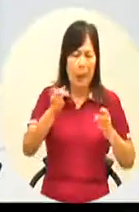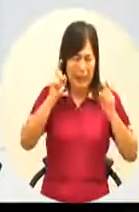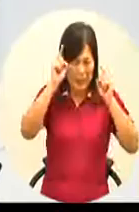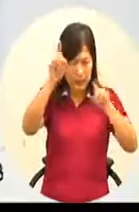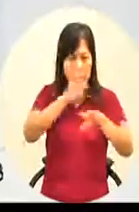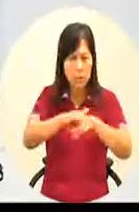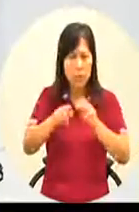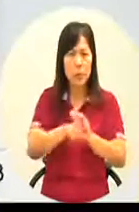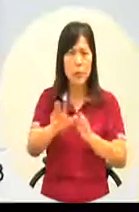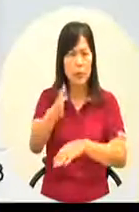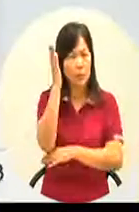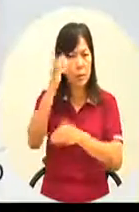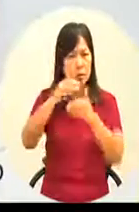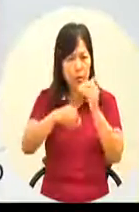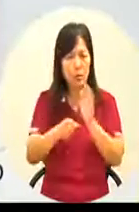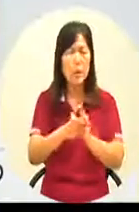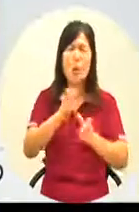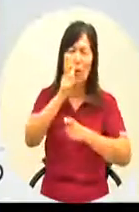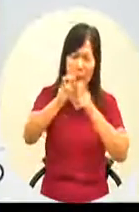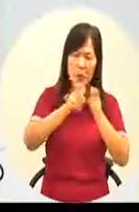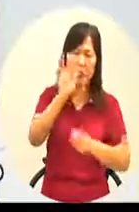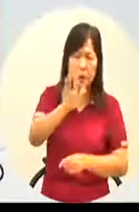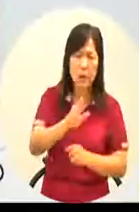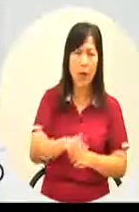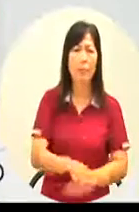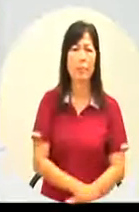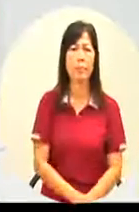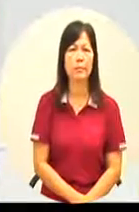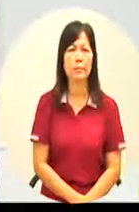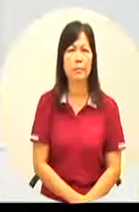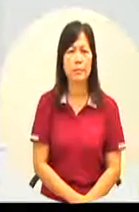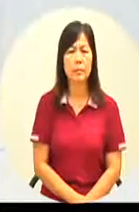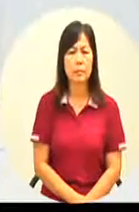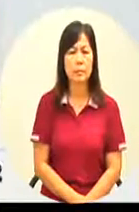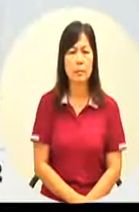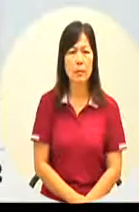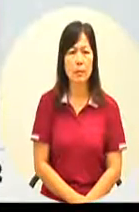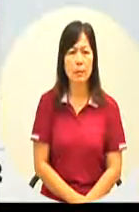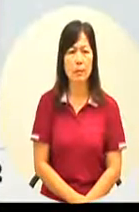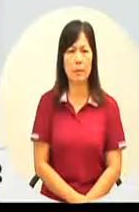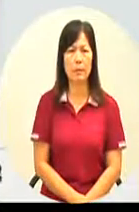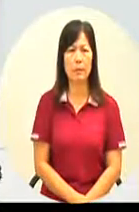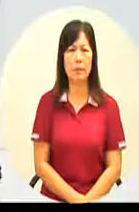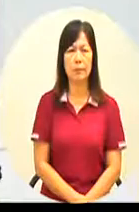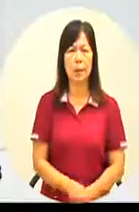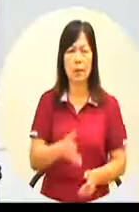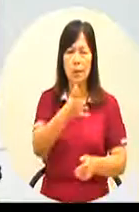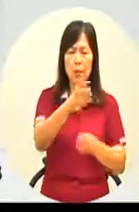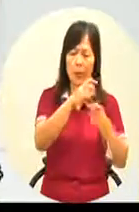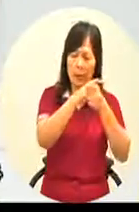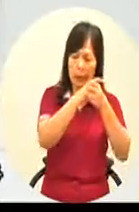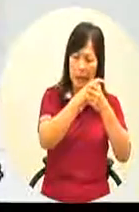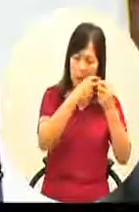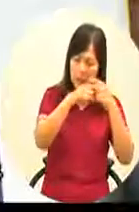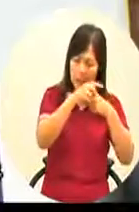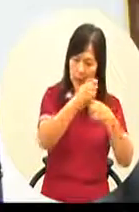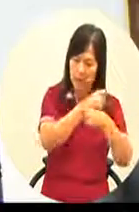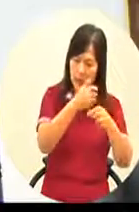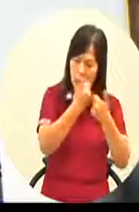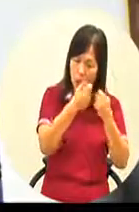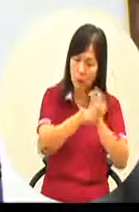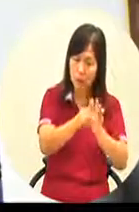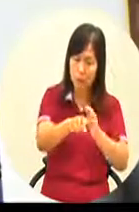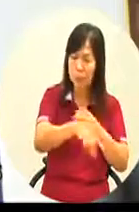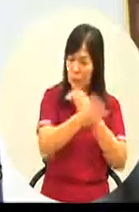你们只有政策口头，口头而已哈。我来问一下我们的研考会哈，新南向准备好了没